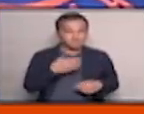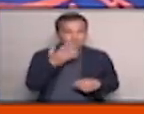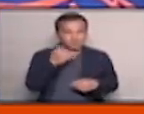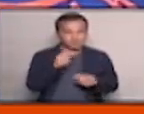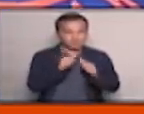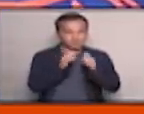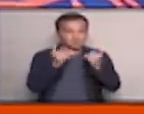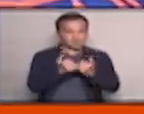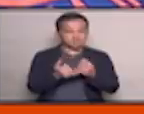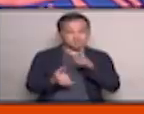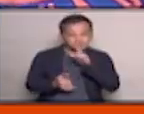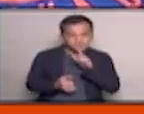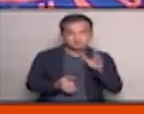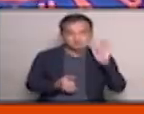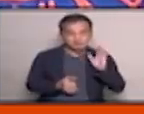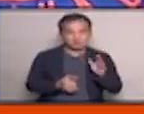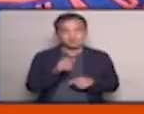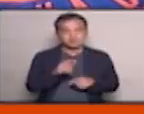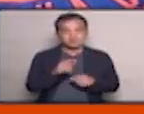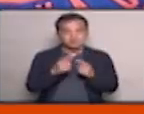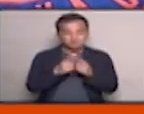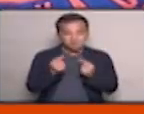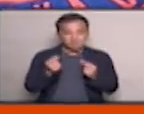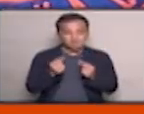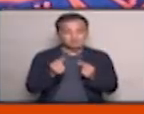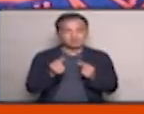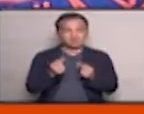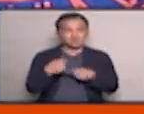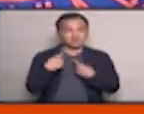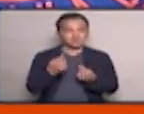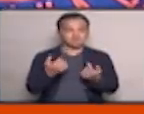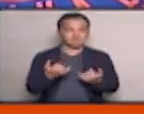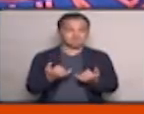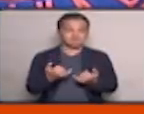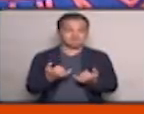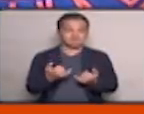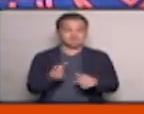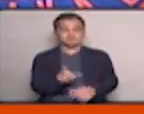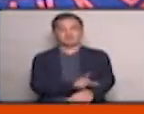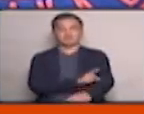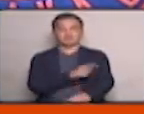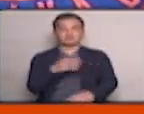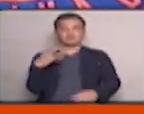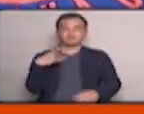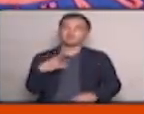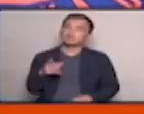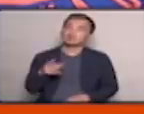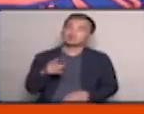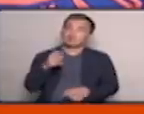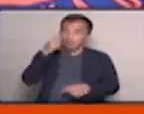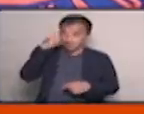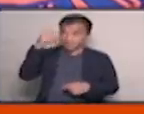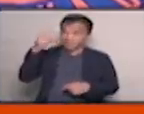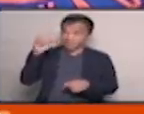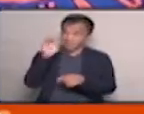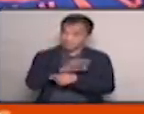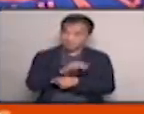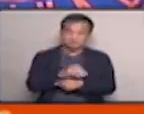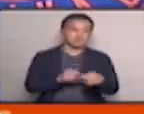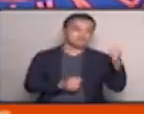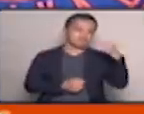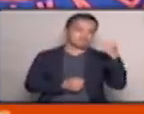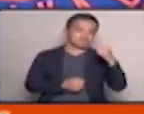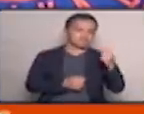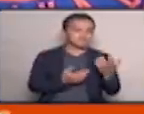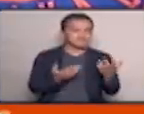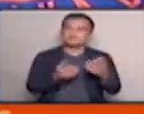na pinangakuan po kami na sa Japan. So hanggang ngayon po, ang tagal na po namin nag-iintay. Ito po yung Dream Force. Dream Force. Ano po saan ang trabaho nyo